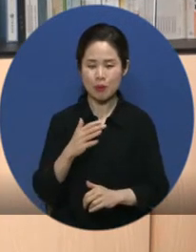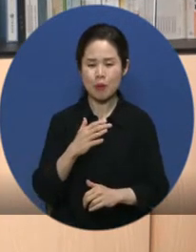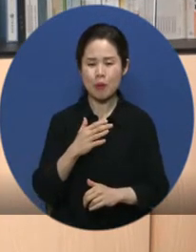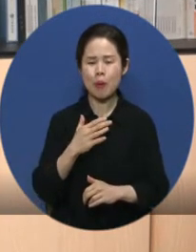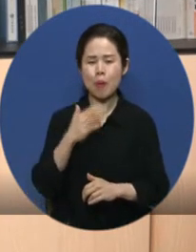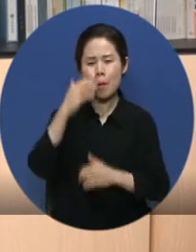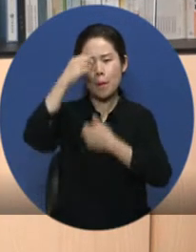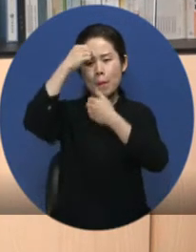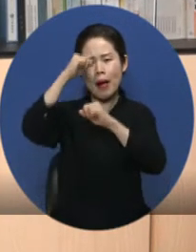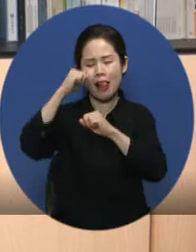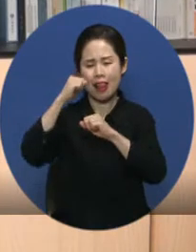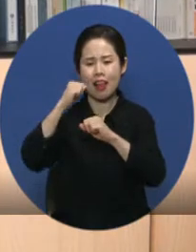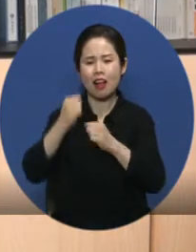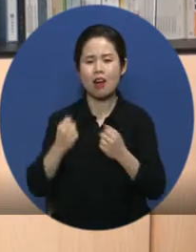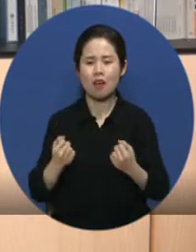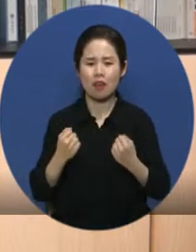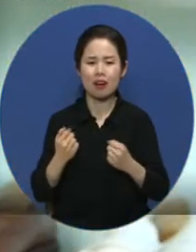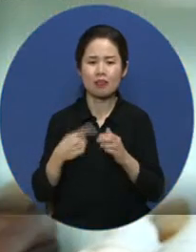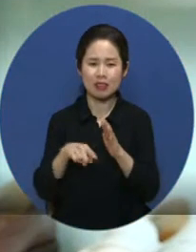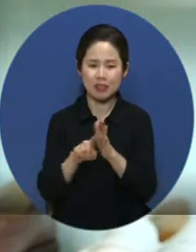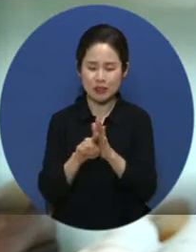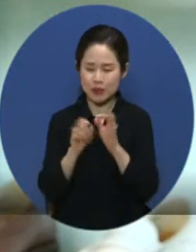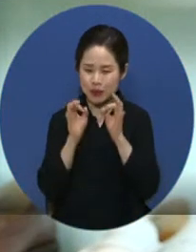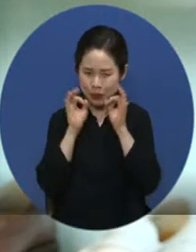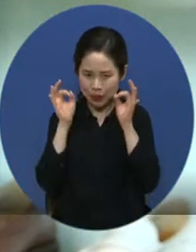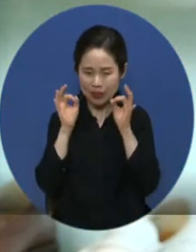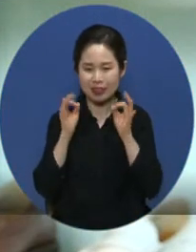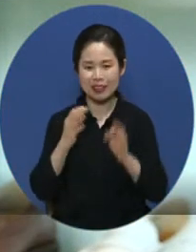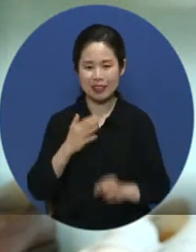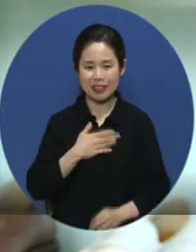있는 유석영 대표입니다. 저는